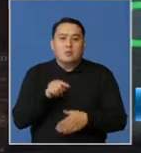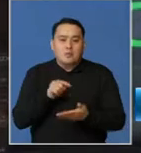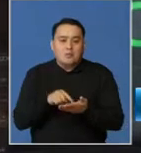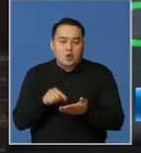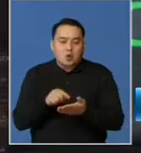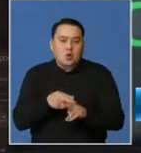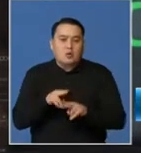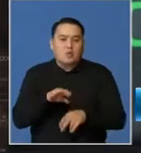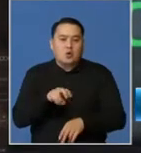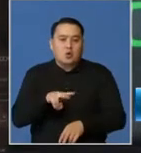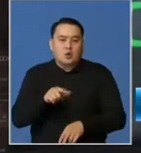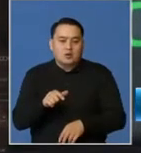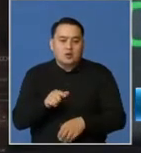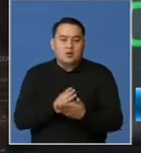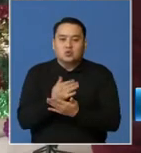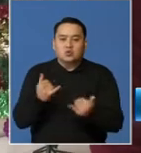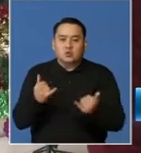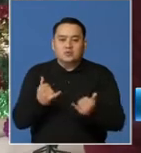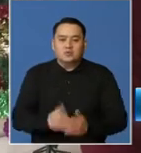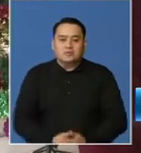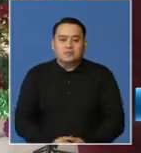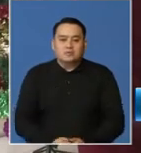образом оказывается свыше 40 видов услуг.